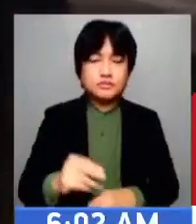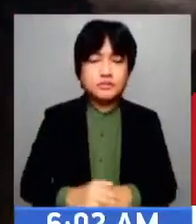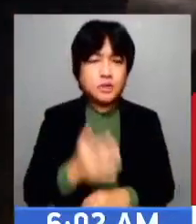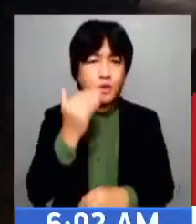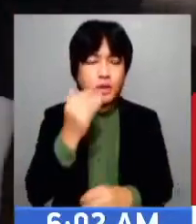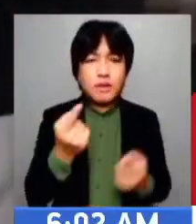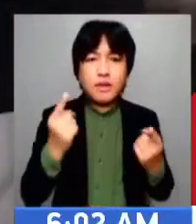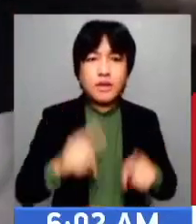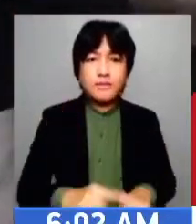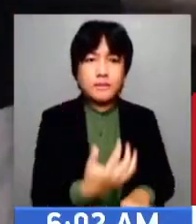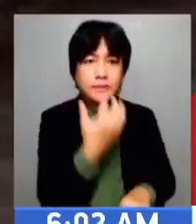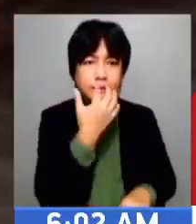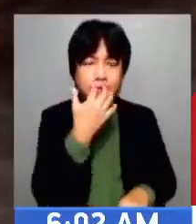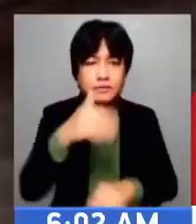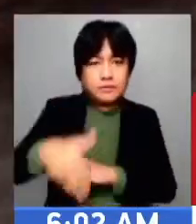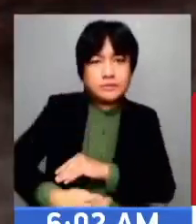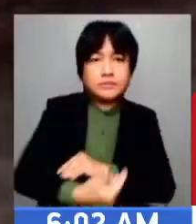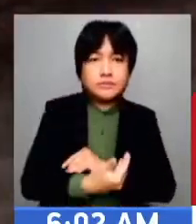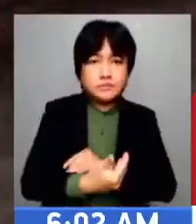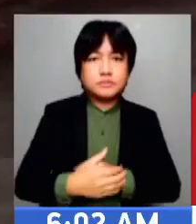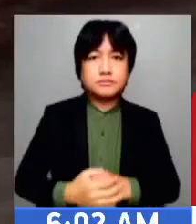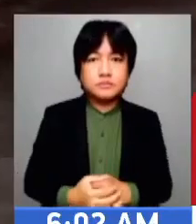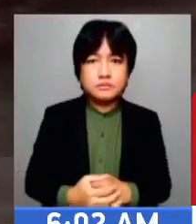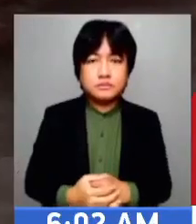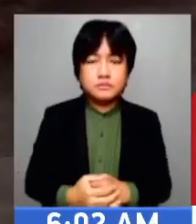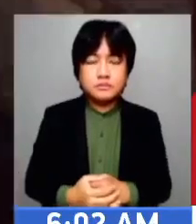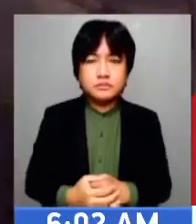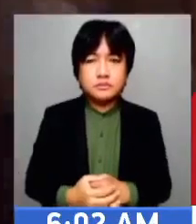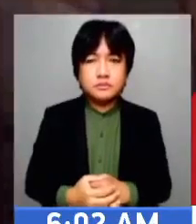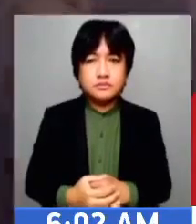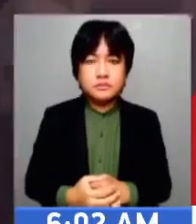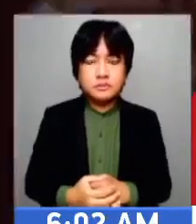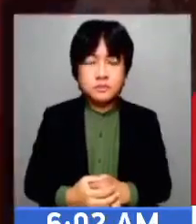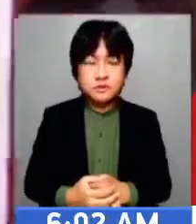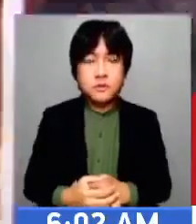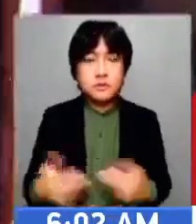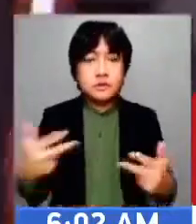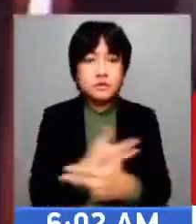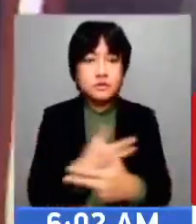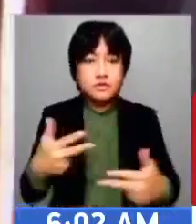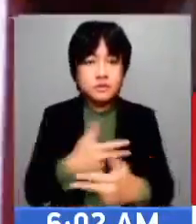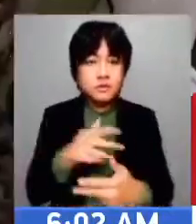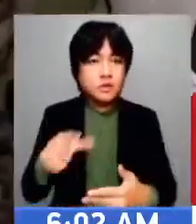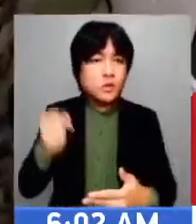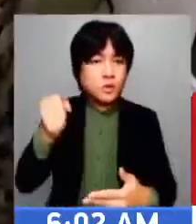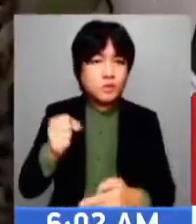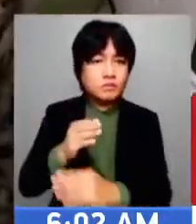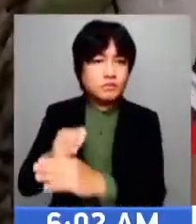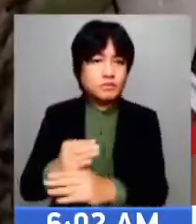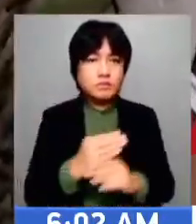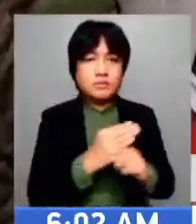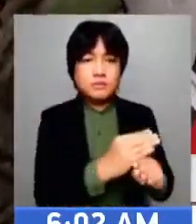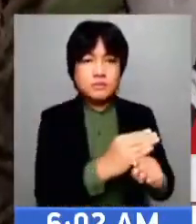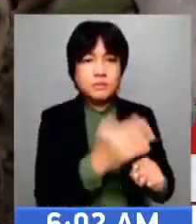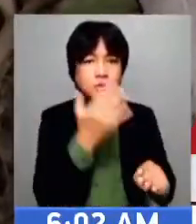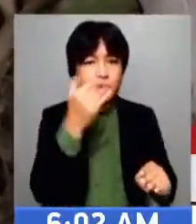maghating gabi. Hindi na rin muna pinadaanan sa mga motorista ang bahagi ng North Bay Boulevard. Bigla kaming pinalabas